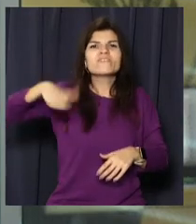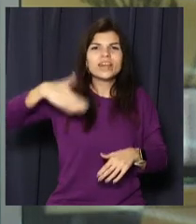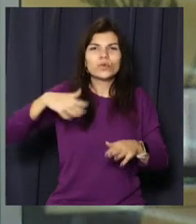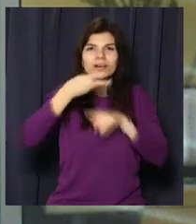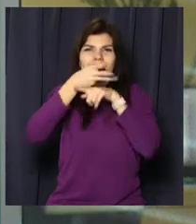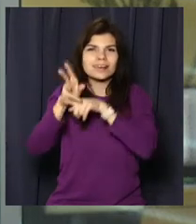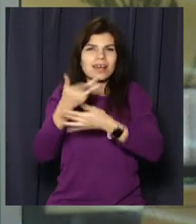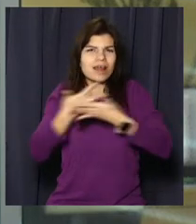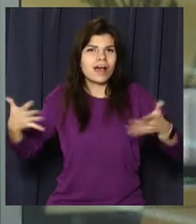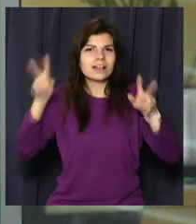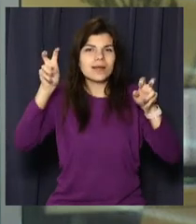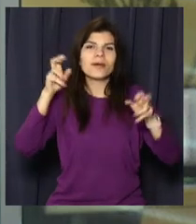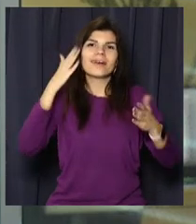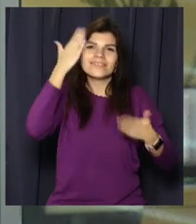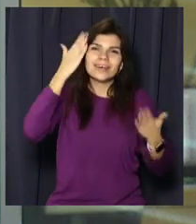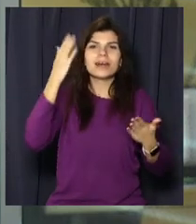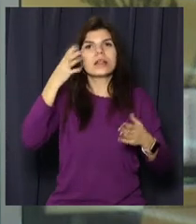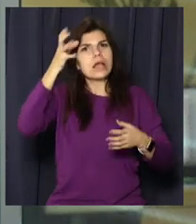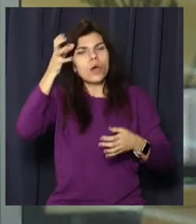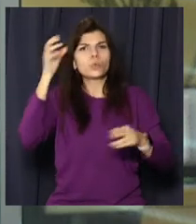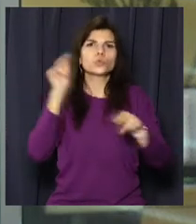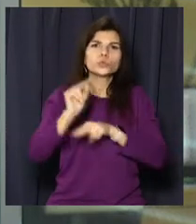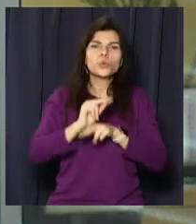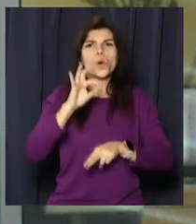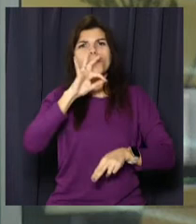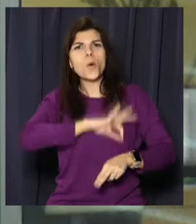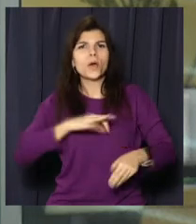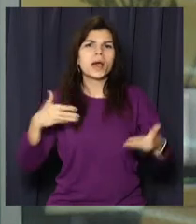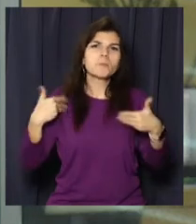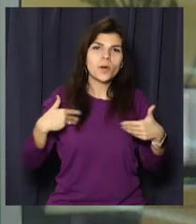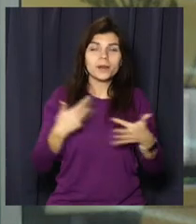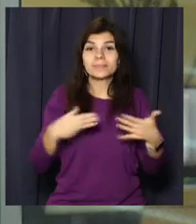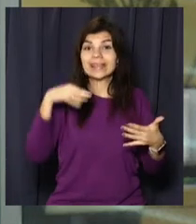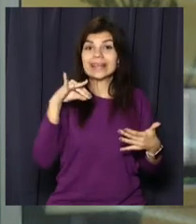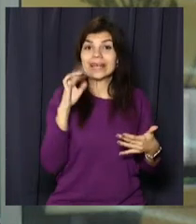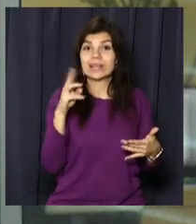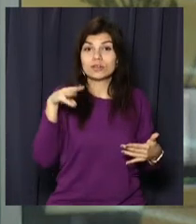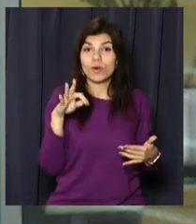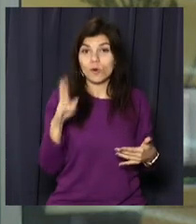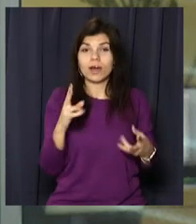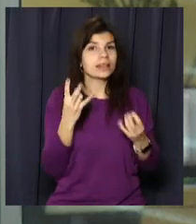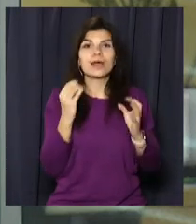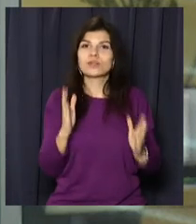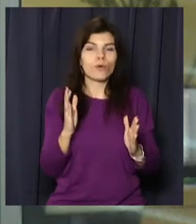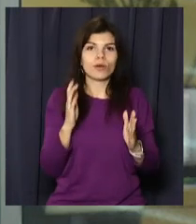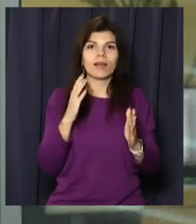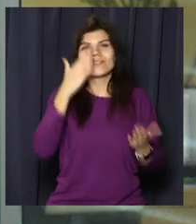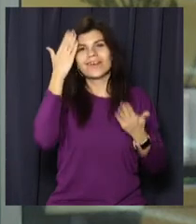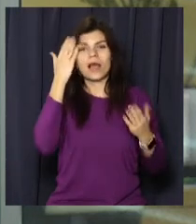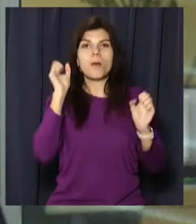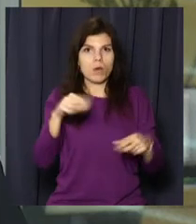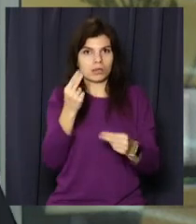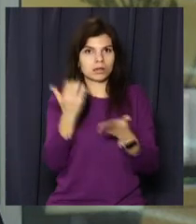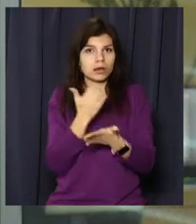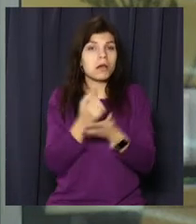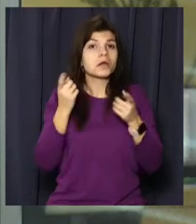– від розважальних до наукових. Експерти запевняють, TikTok не лише для забавок. Там можна заробляти реальні гроші.